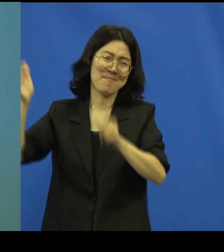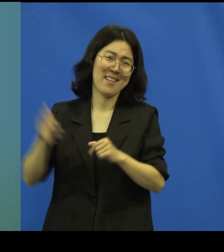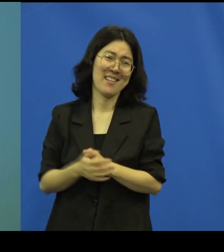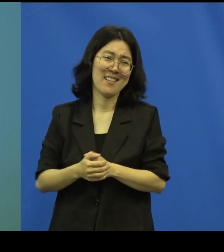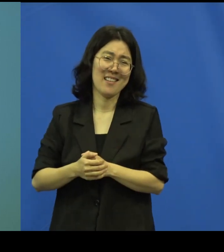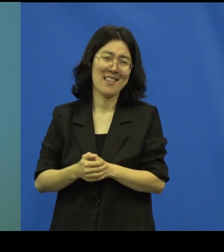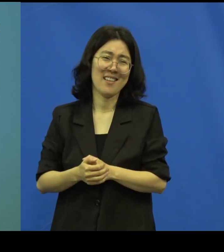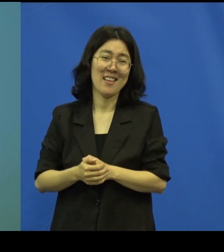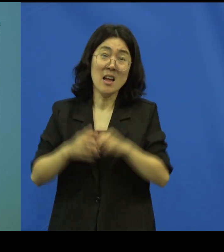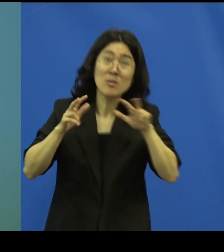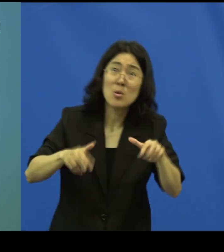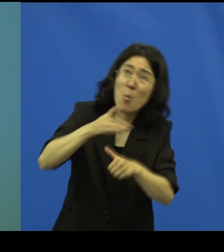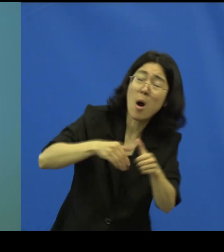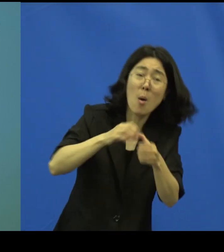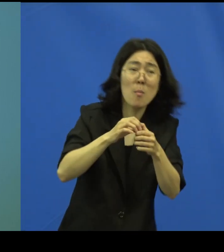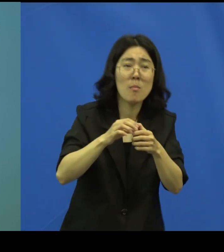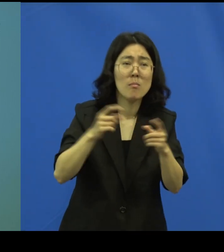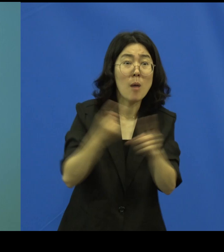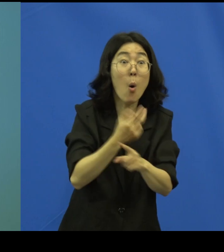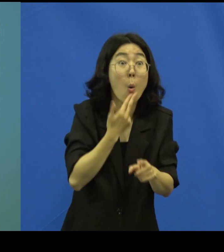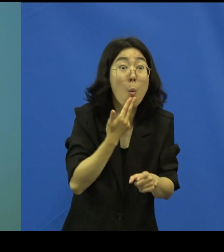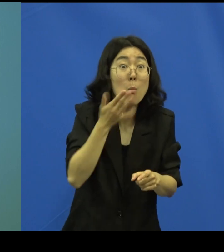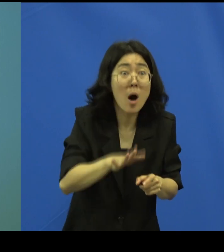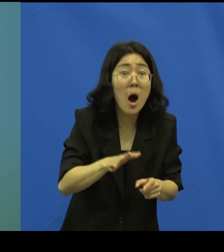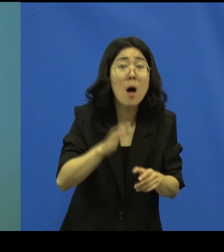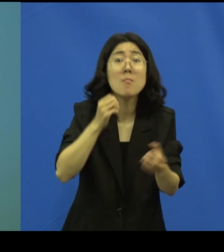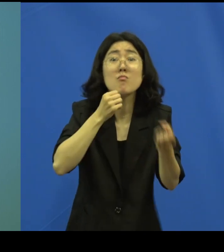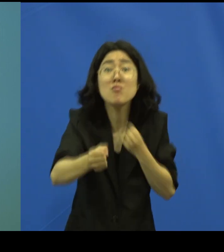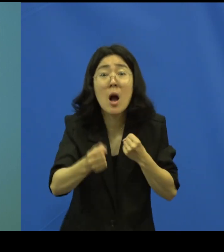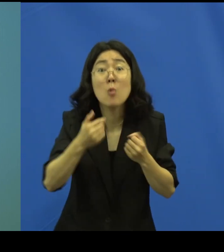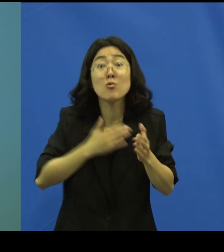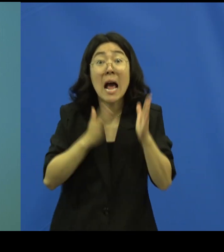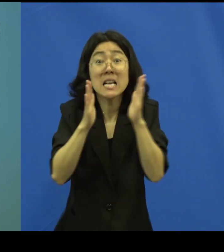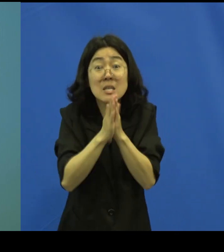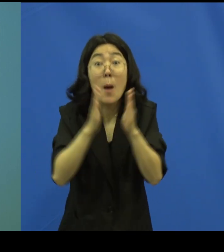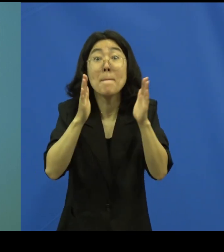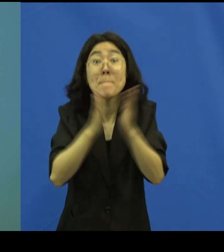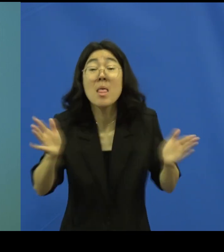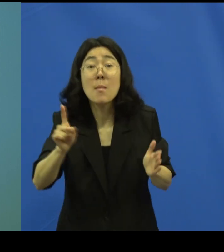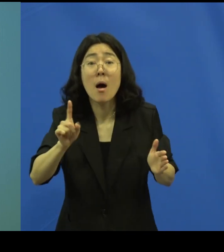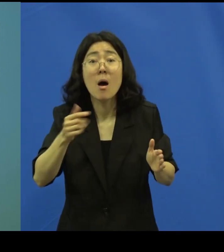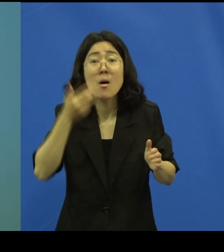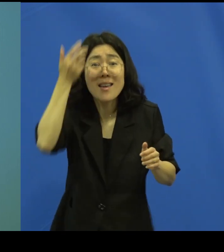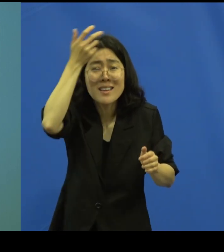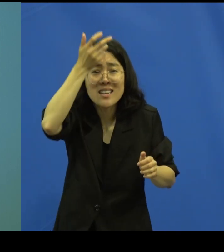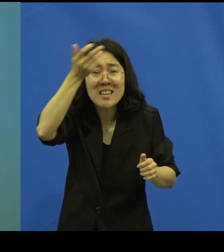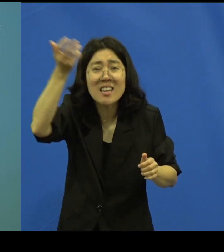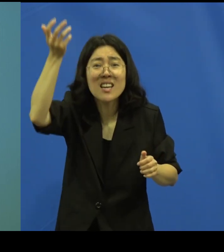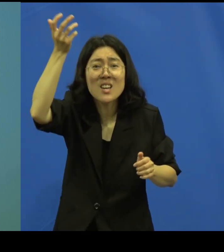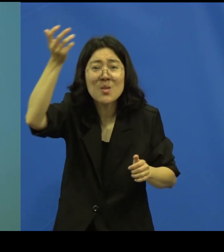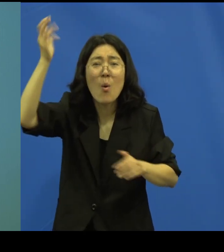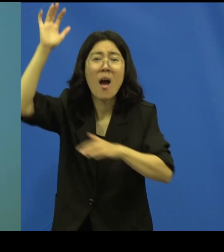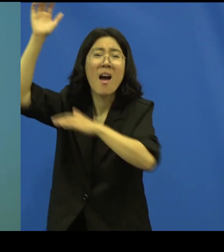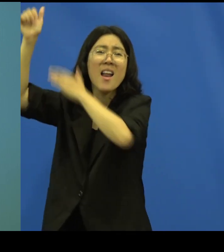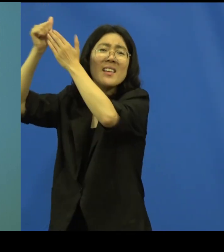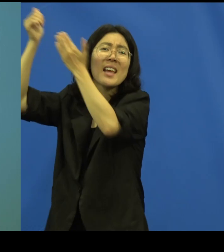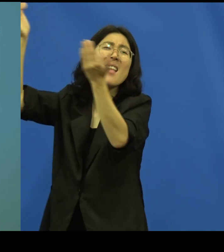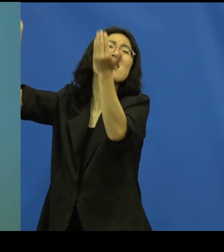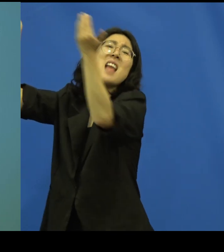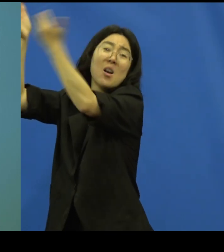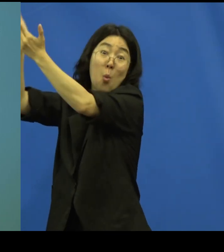알려줍니다. 그래서 허접하고 불완전하고 혼란한 세상을 살고 있지만 성도의